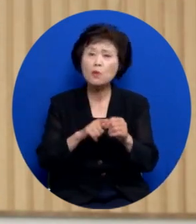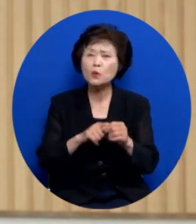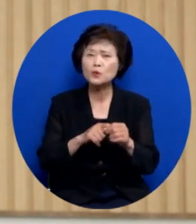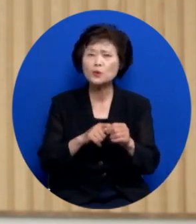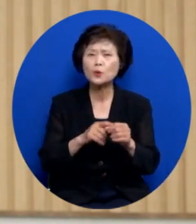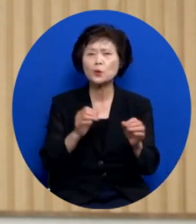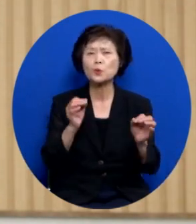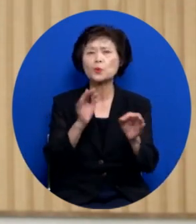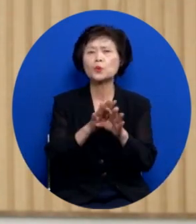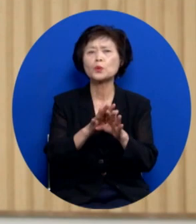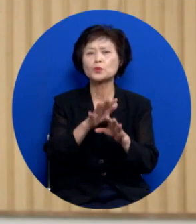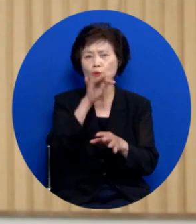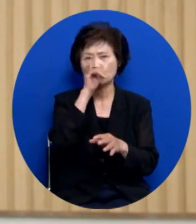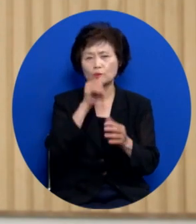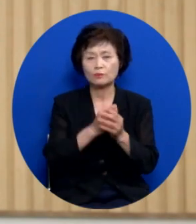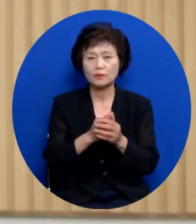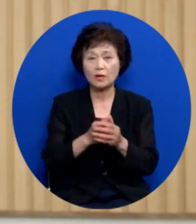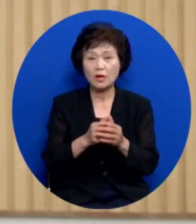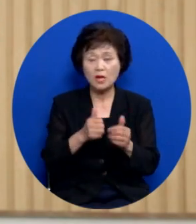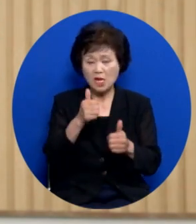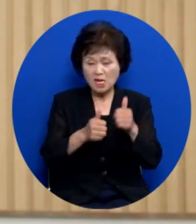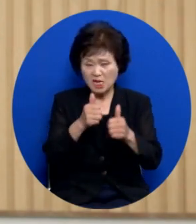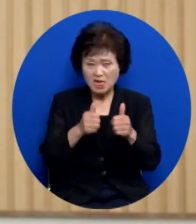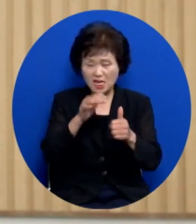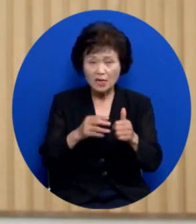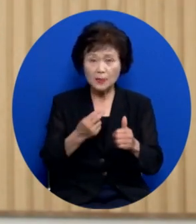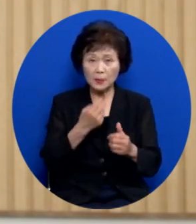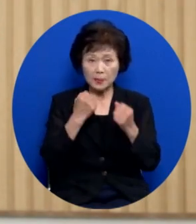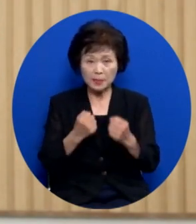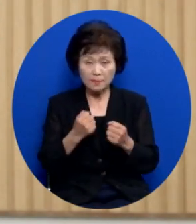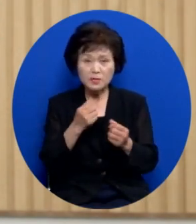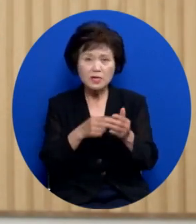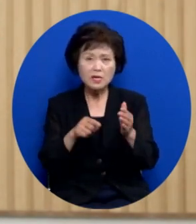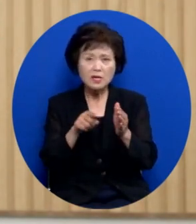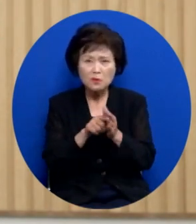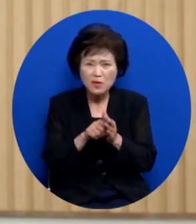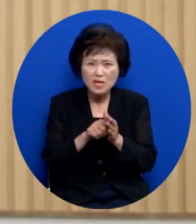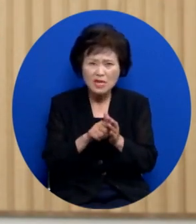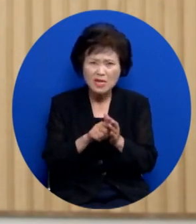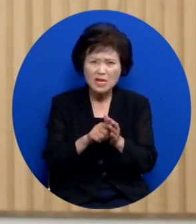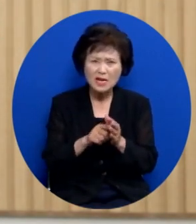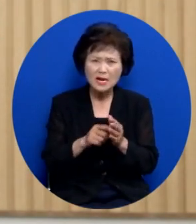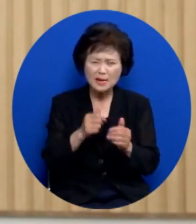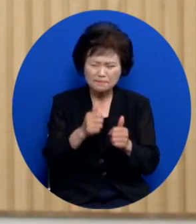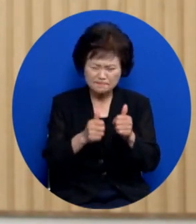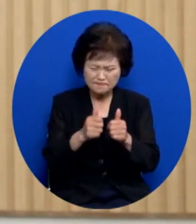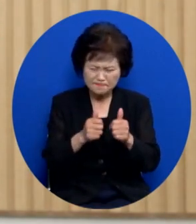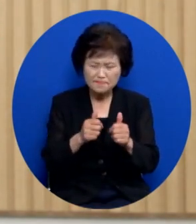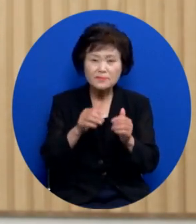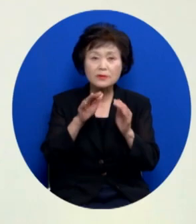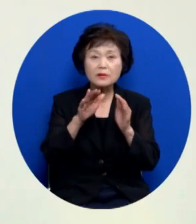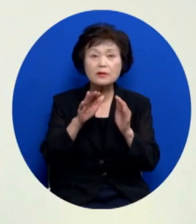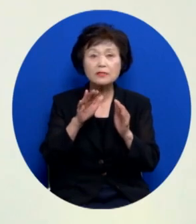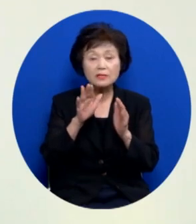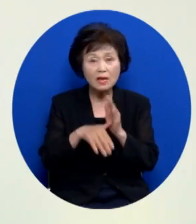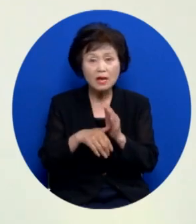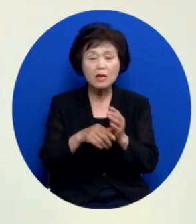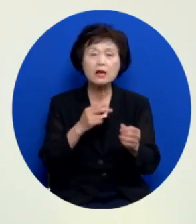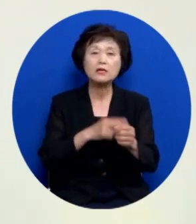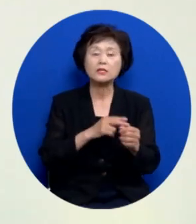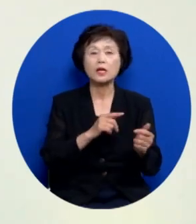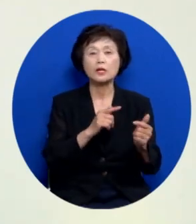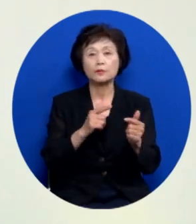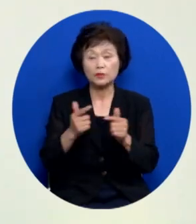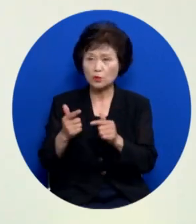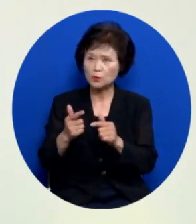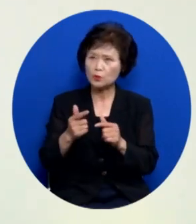여지는 없어집니다. 경쟁에서 살아남으려는 각자 도생의 사회에서 선생님들도 나의